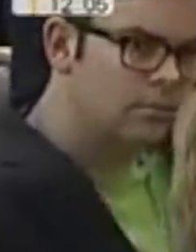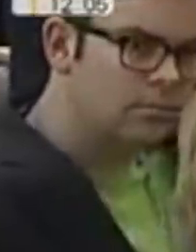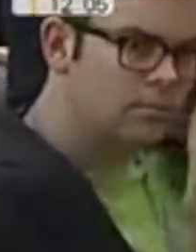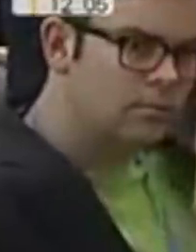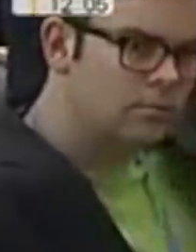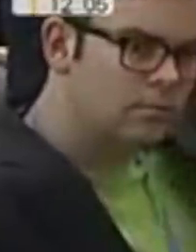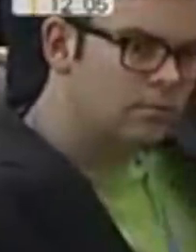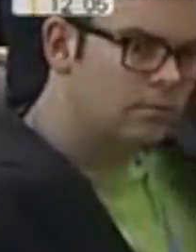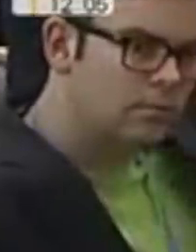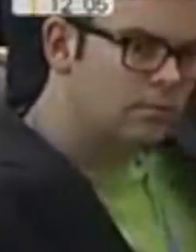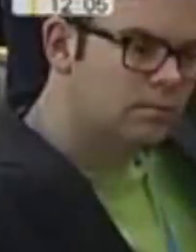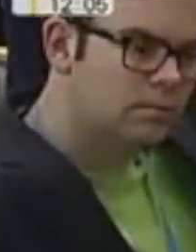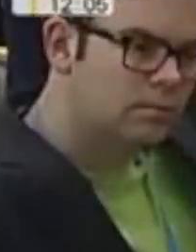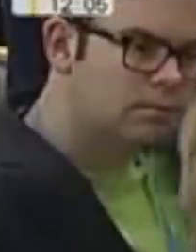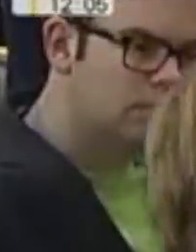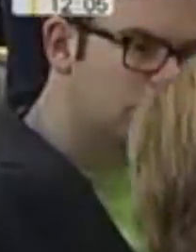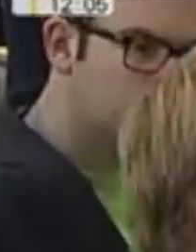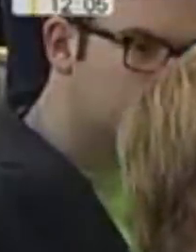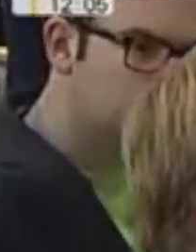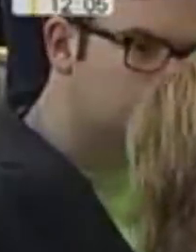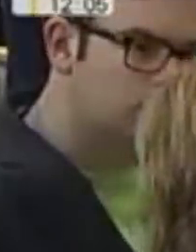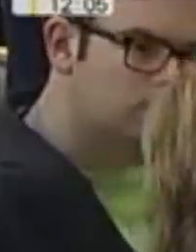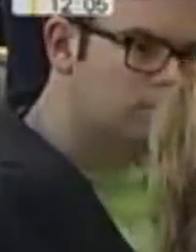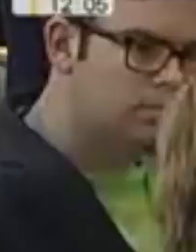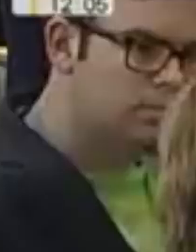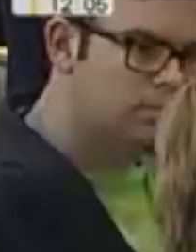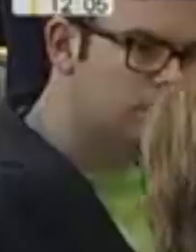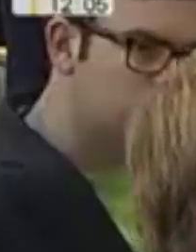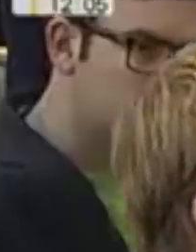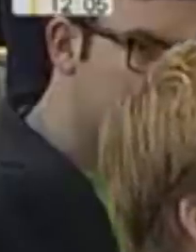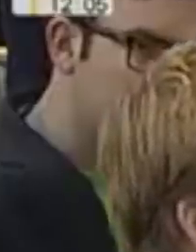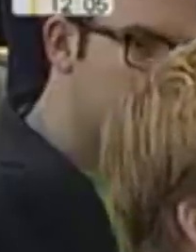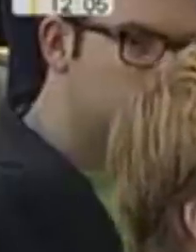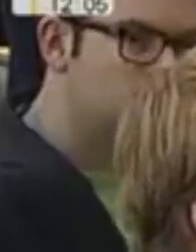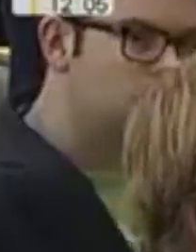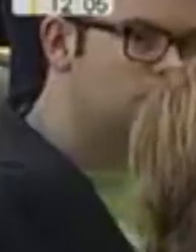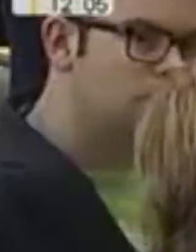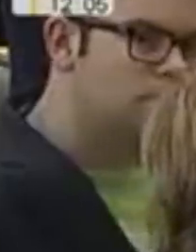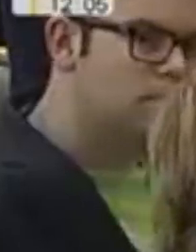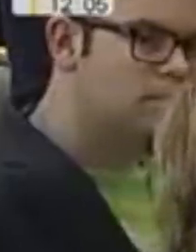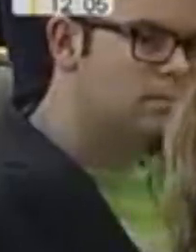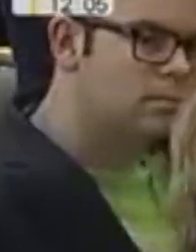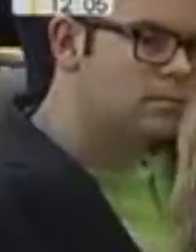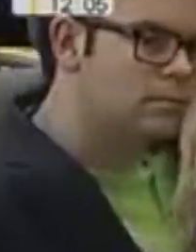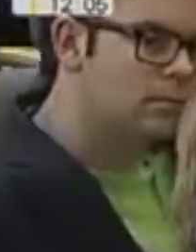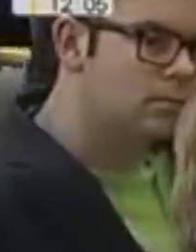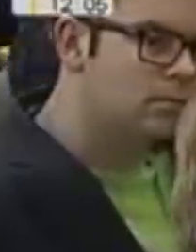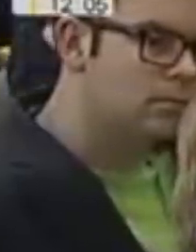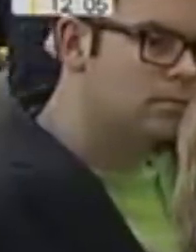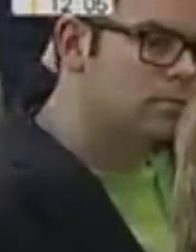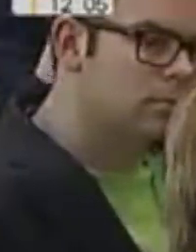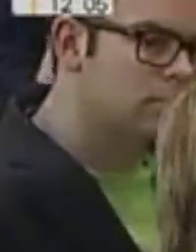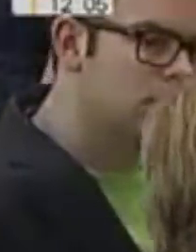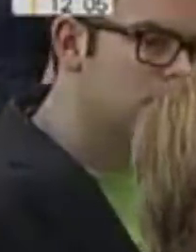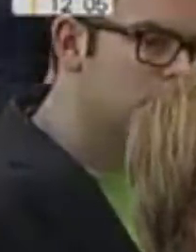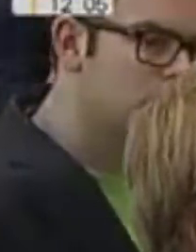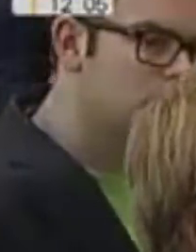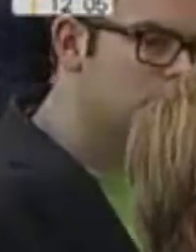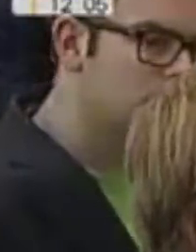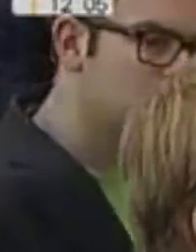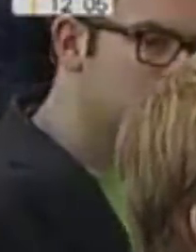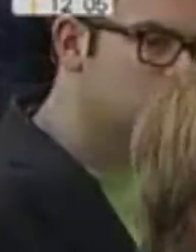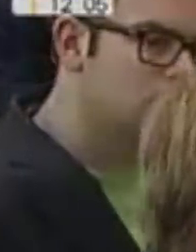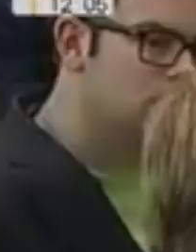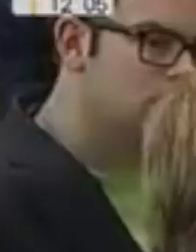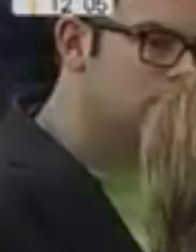Bundesrepublik Deutschland. Nun wollen Sie das Finanzministerium besetzen mit einer Person, der öffentlich beteuert hat im Deutschen Bundestag,